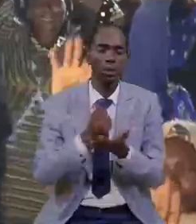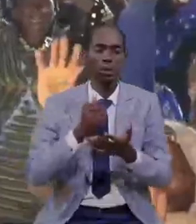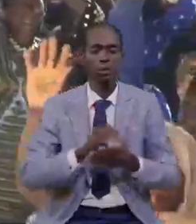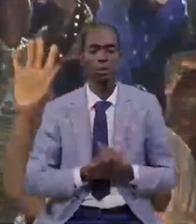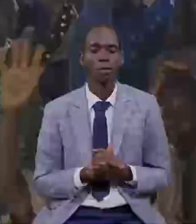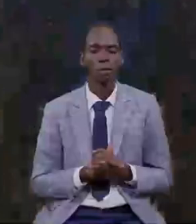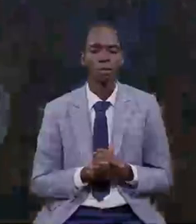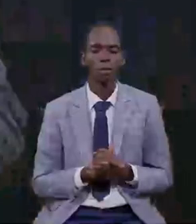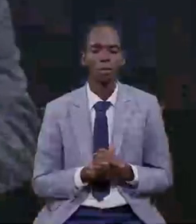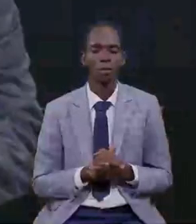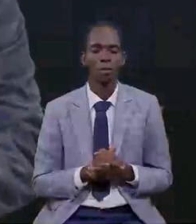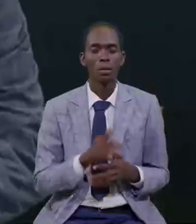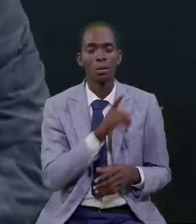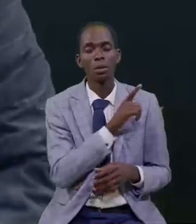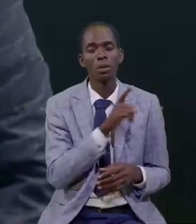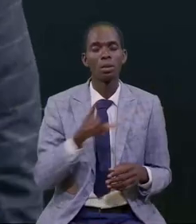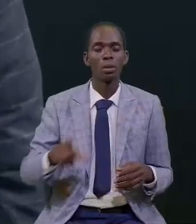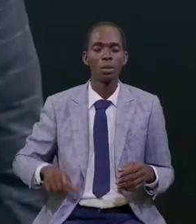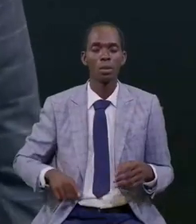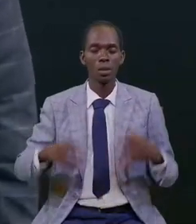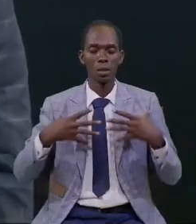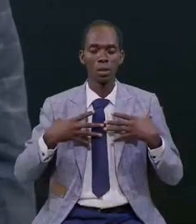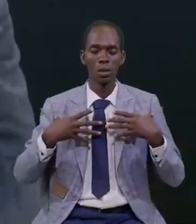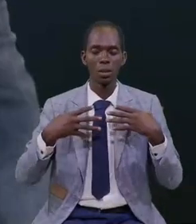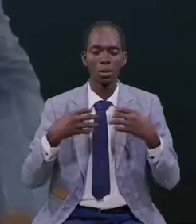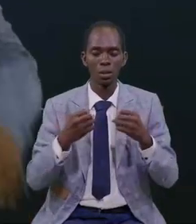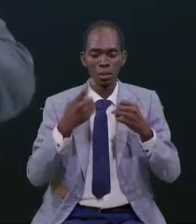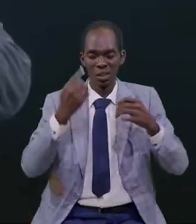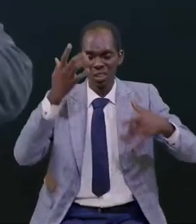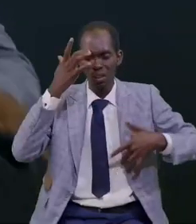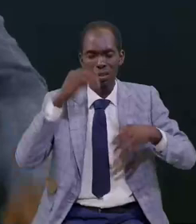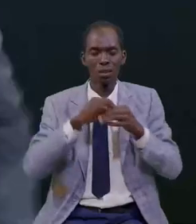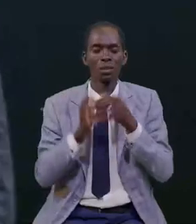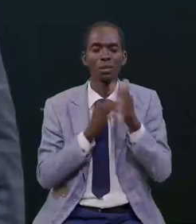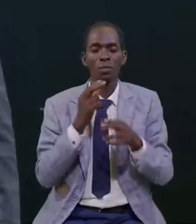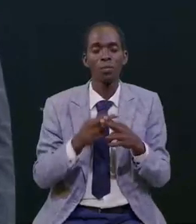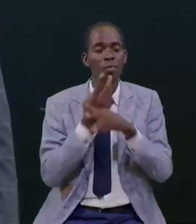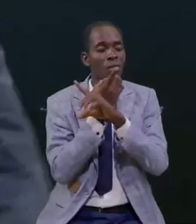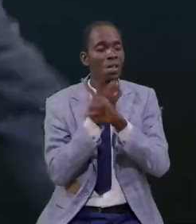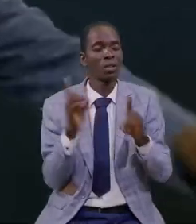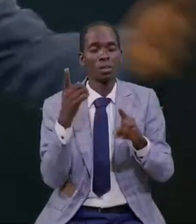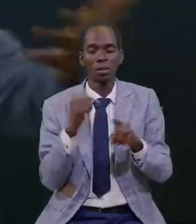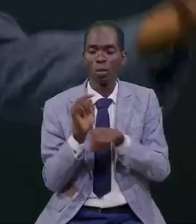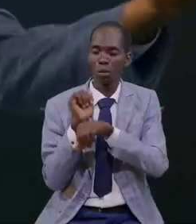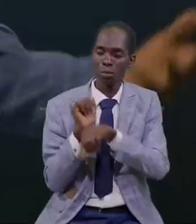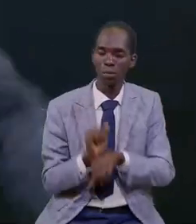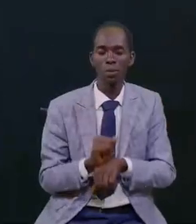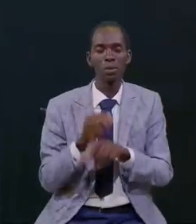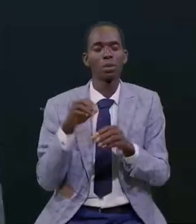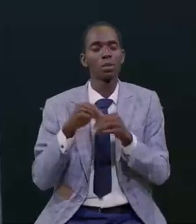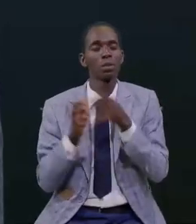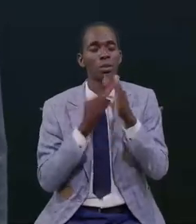Jésus Seigneur guéris les malades délivre les